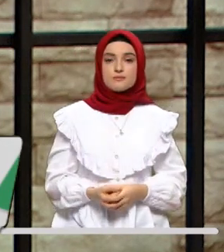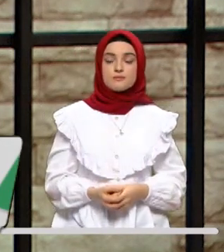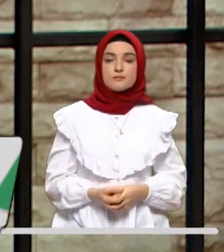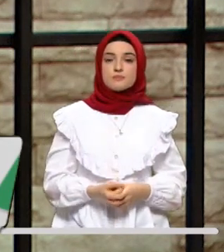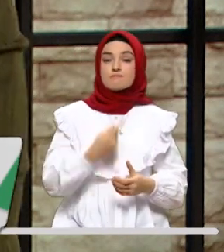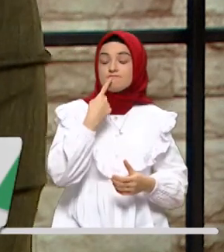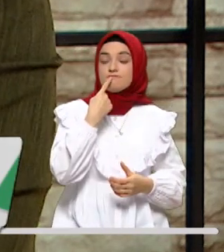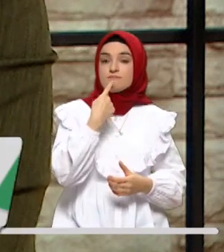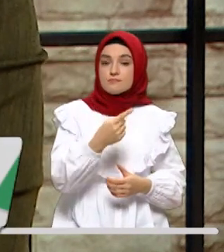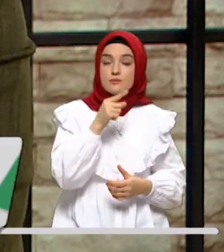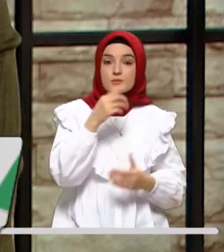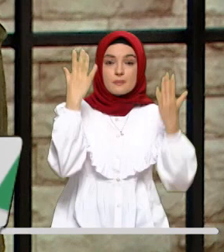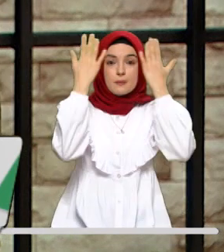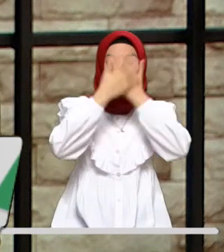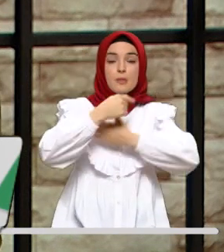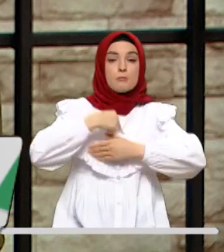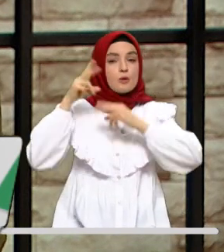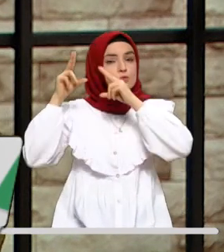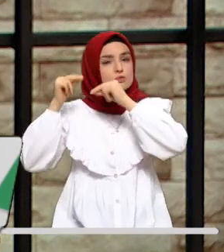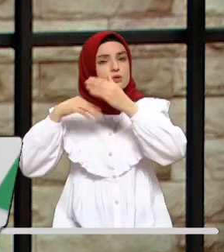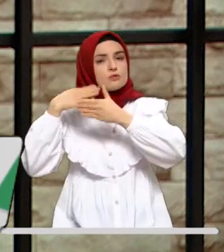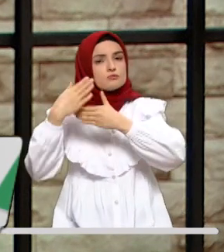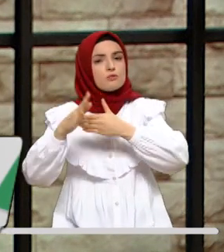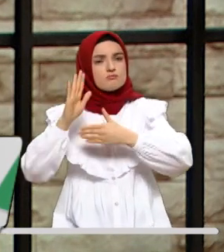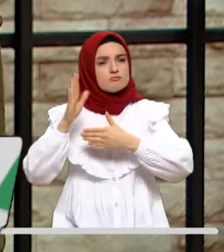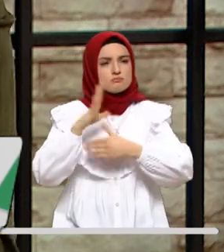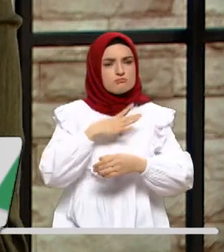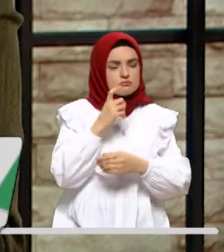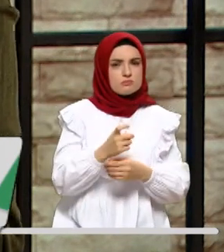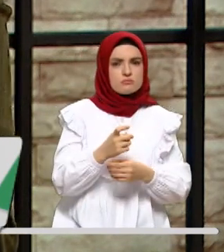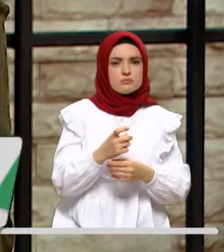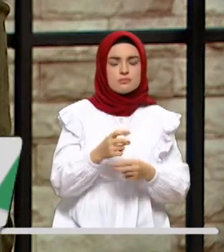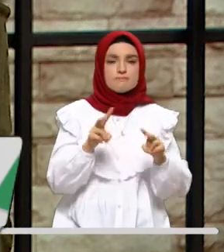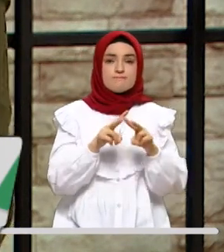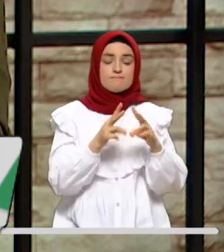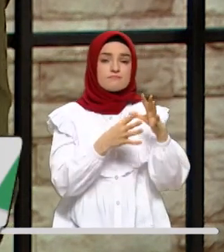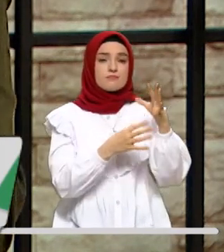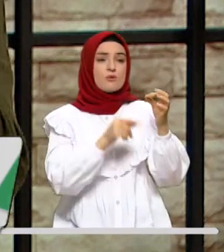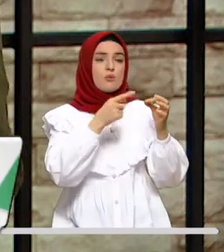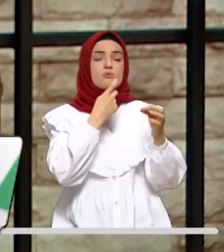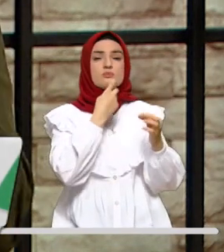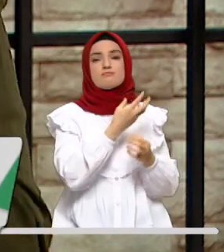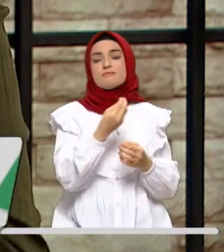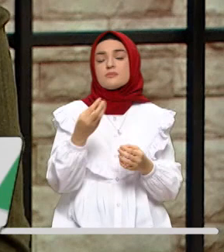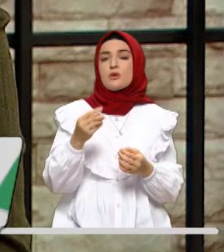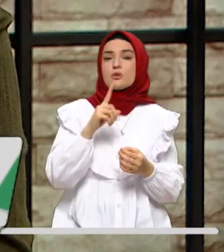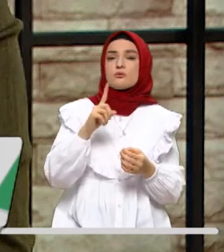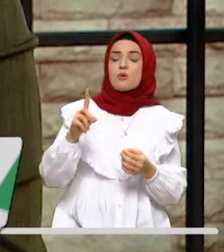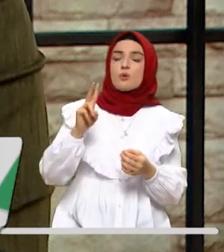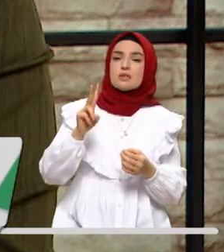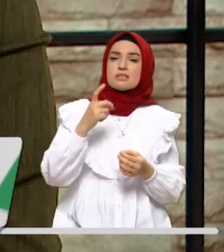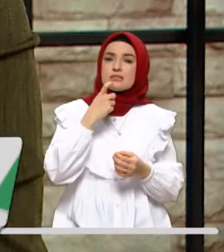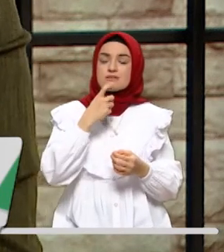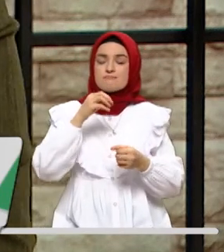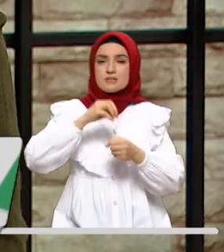Diyor ki sen gece ben uyuduktan sonra gidiyorsundur. Mehmet Akif o yıllarda, o 12 yıl içerisinde,